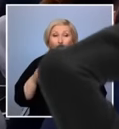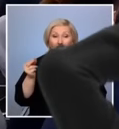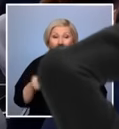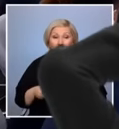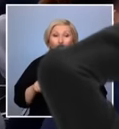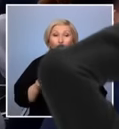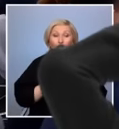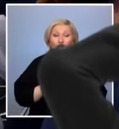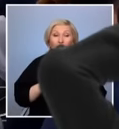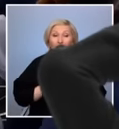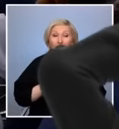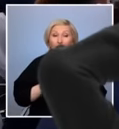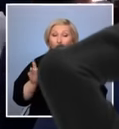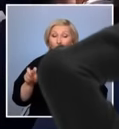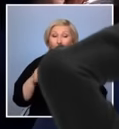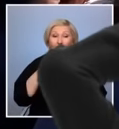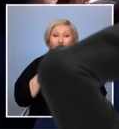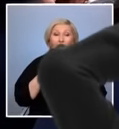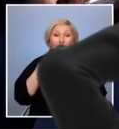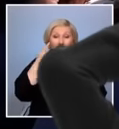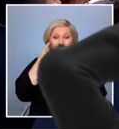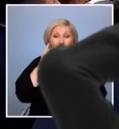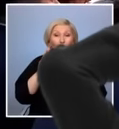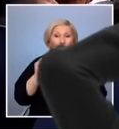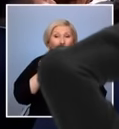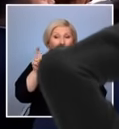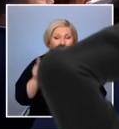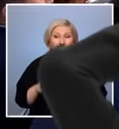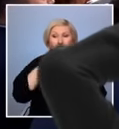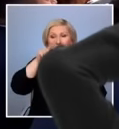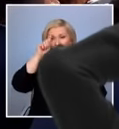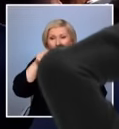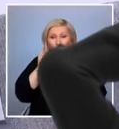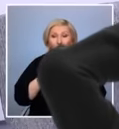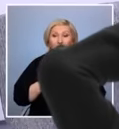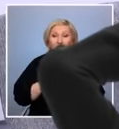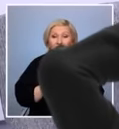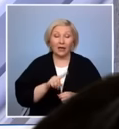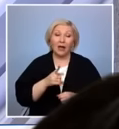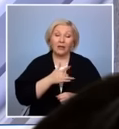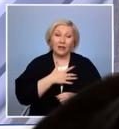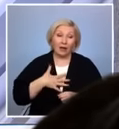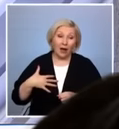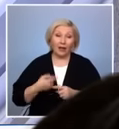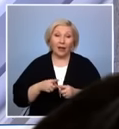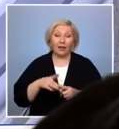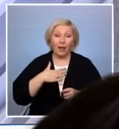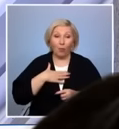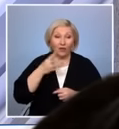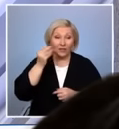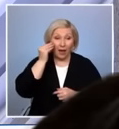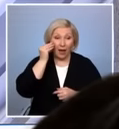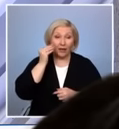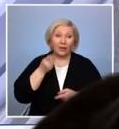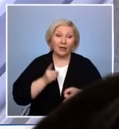иноагента Ростислава Мурзагулова, в котором он рассказал, что буквально на днях на специальной военной операции погиб его близкий